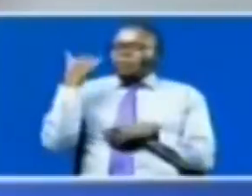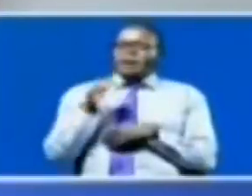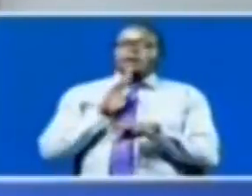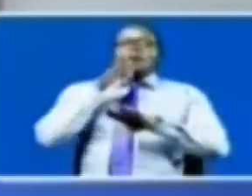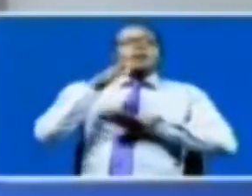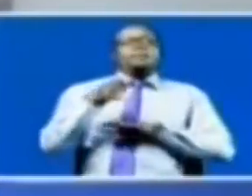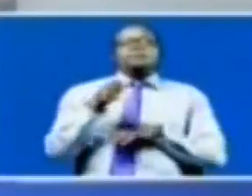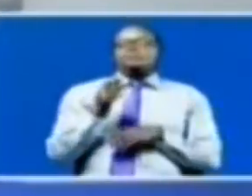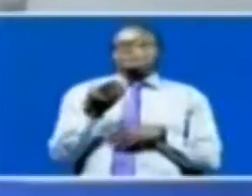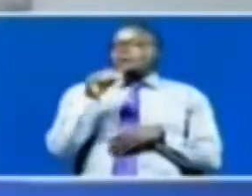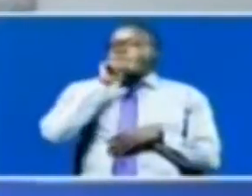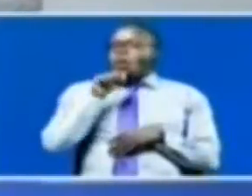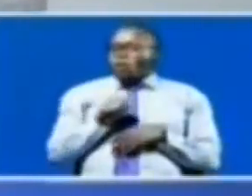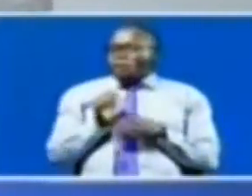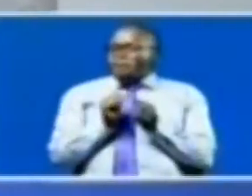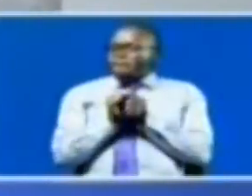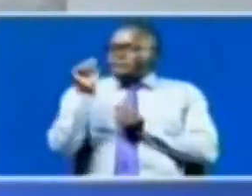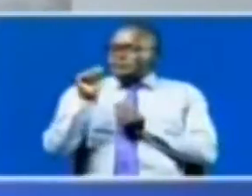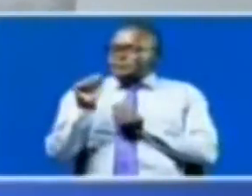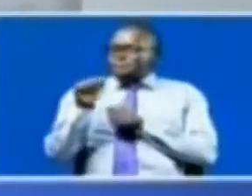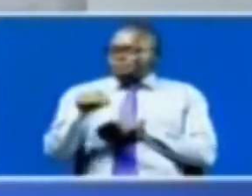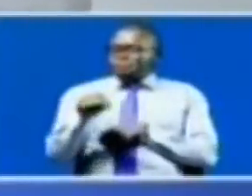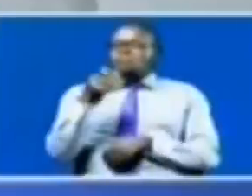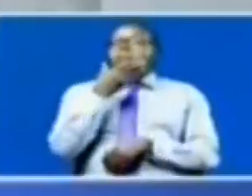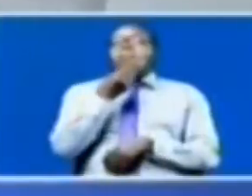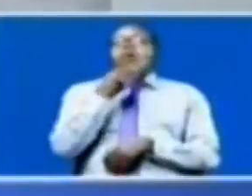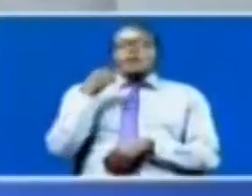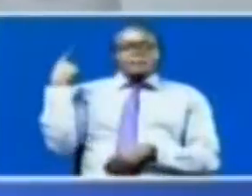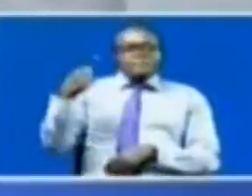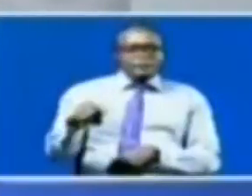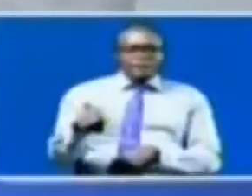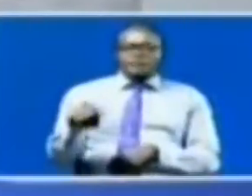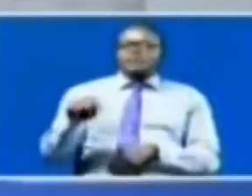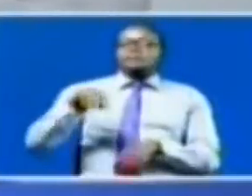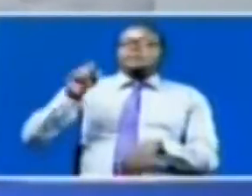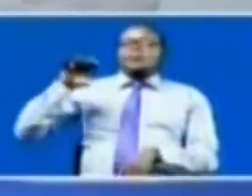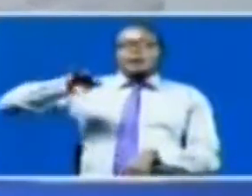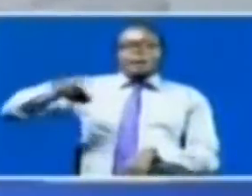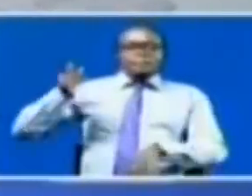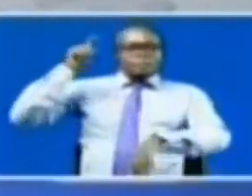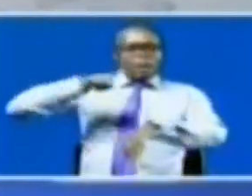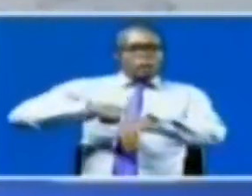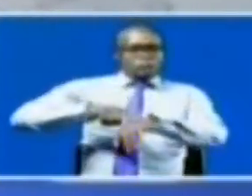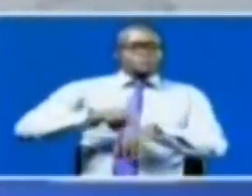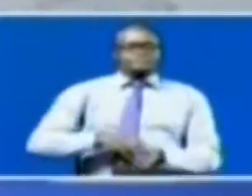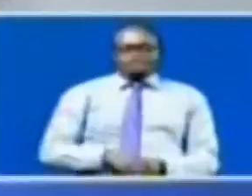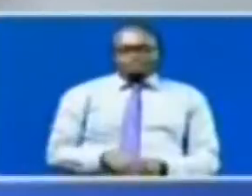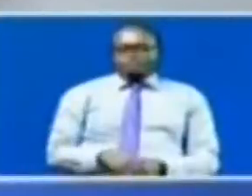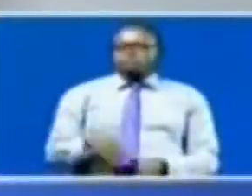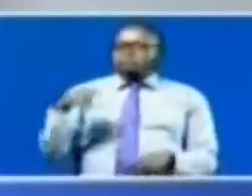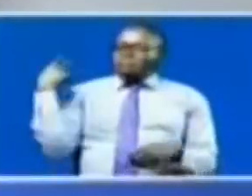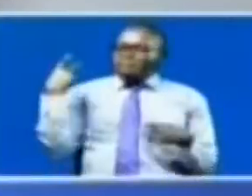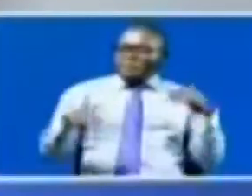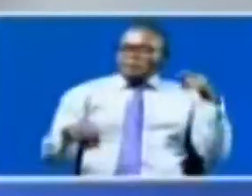miaka 15 aliyeshambuliwa nyumbani kwao katika eneo la Siakago, kaunti ya Embu jana usiku. Aliachwa na